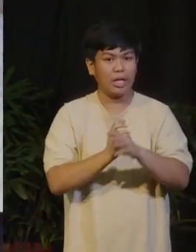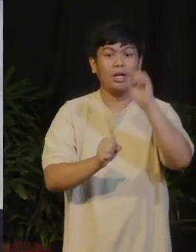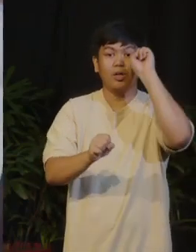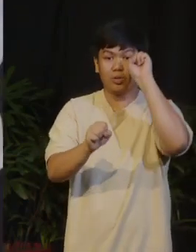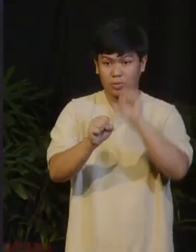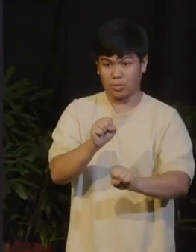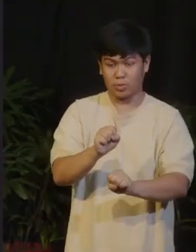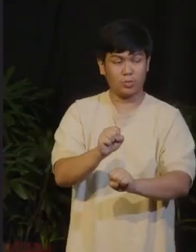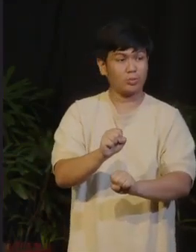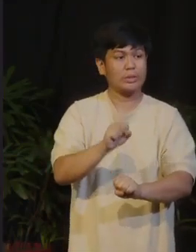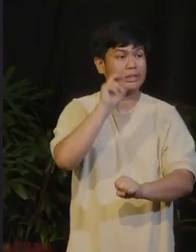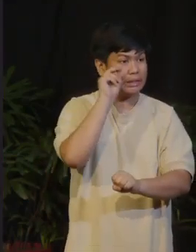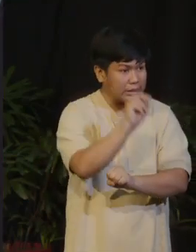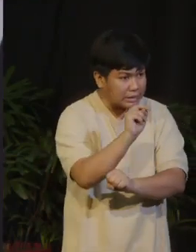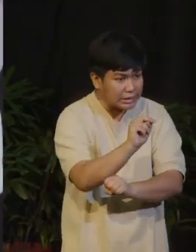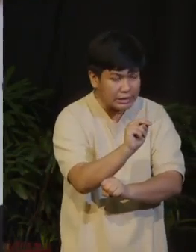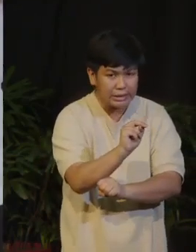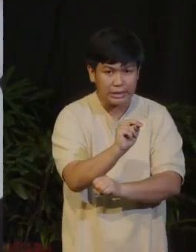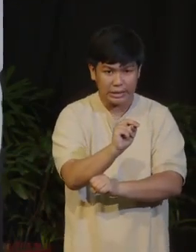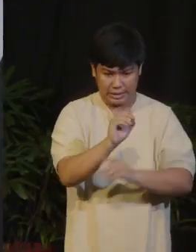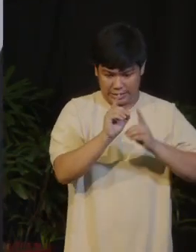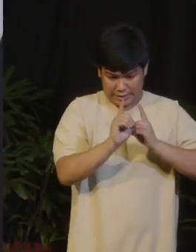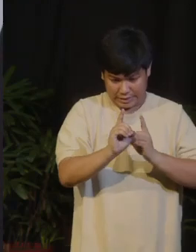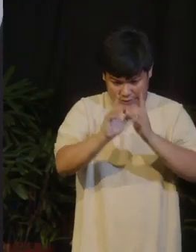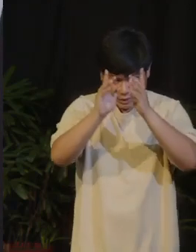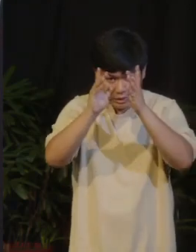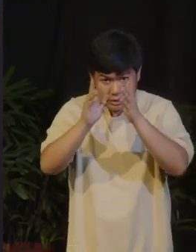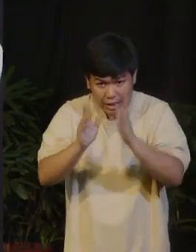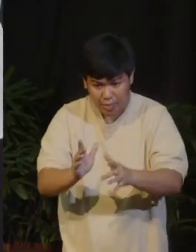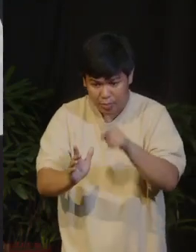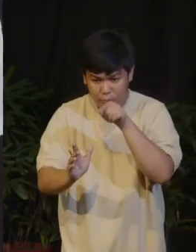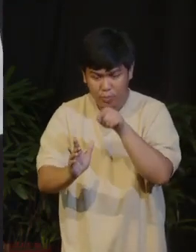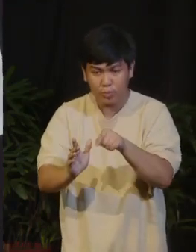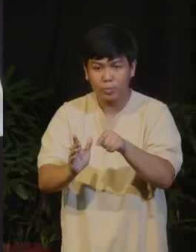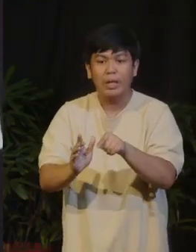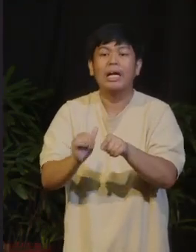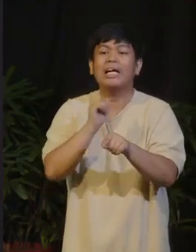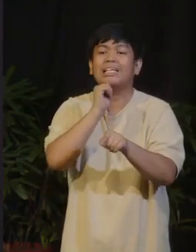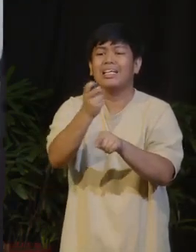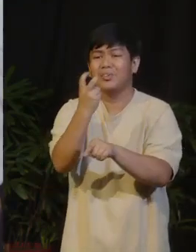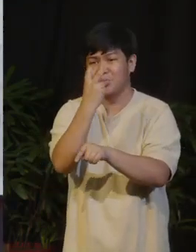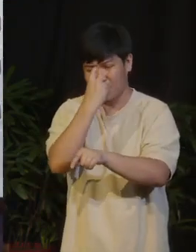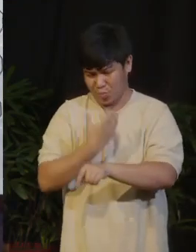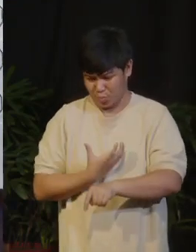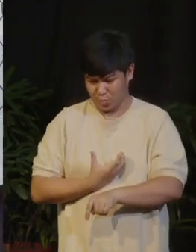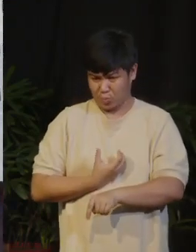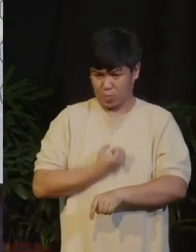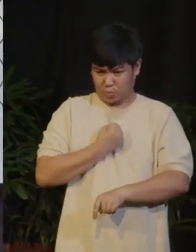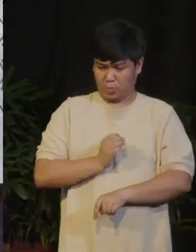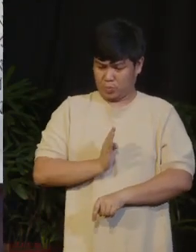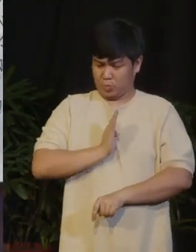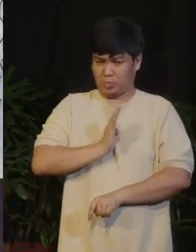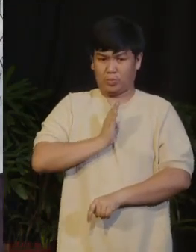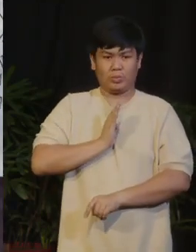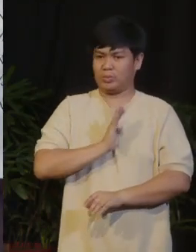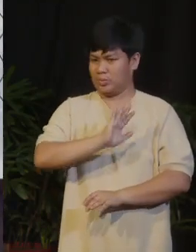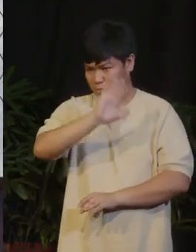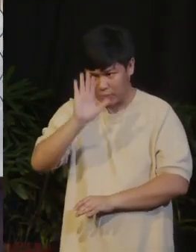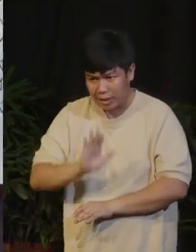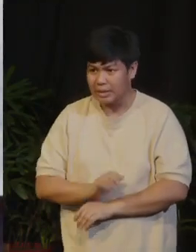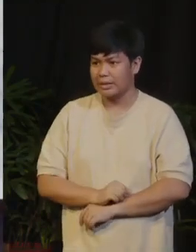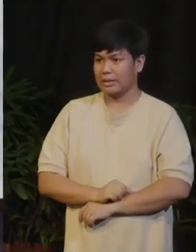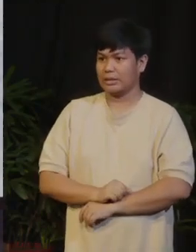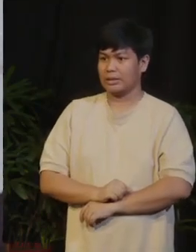So, kailangan sila mismo ay hindi nagbubulagan sa sarili ng kakulangan. Palagi